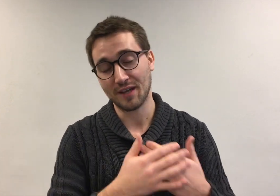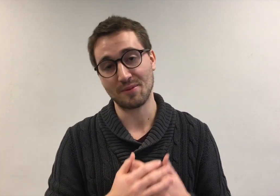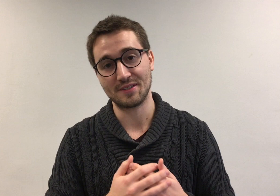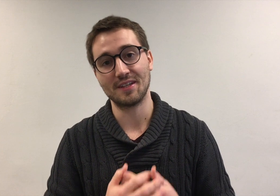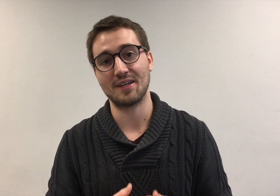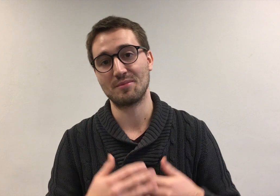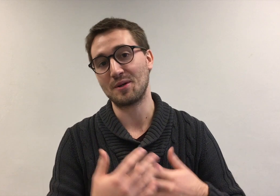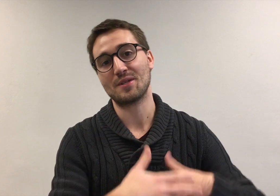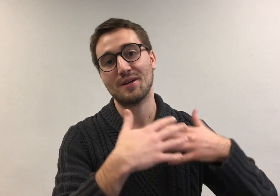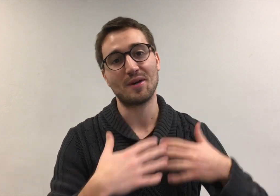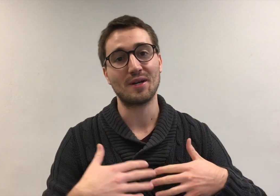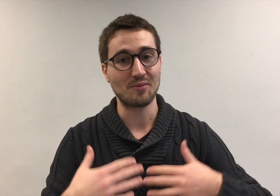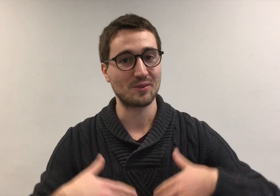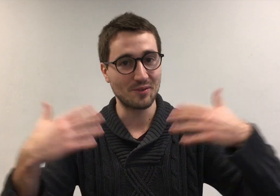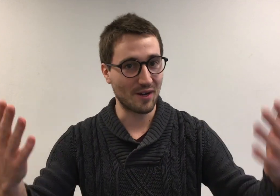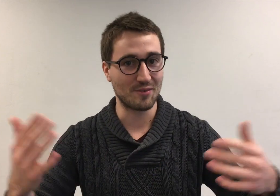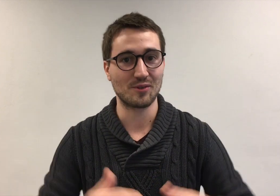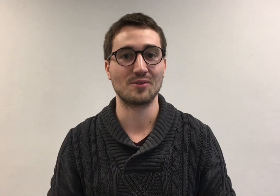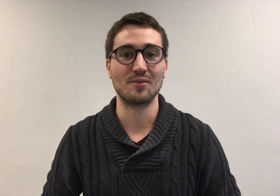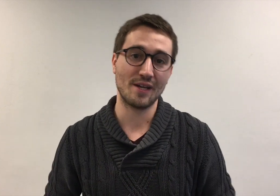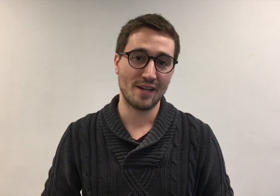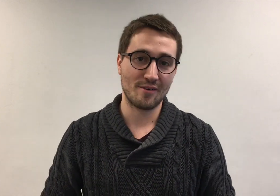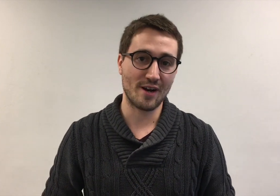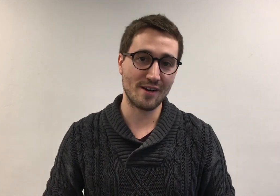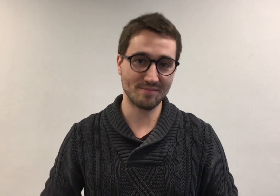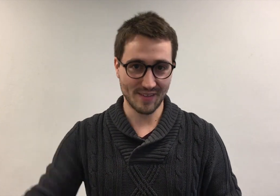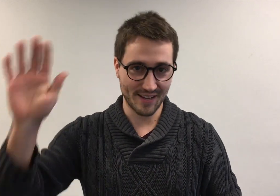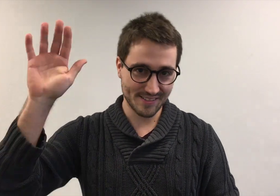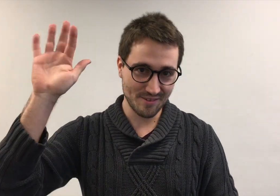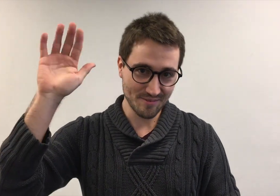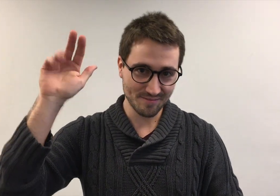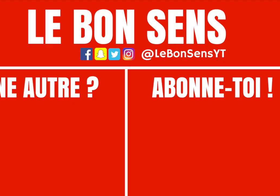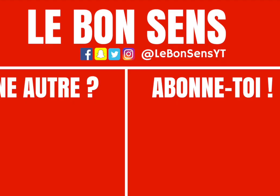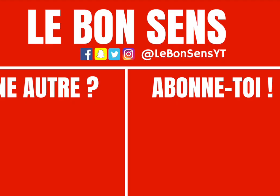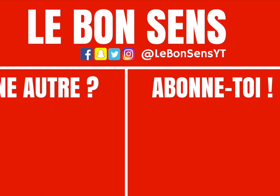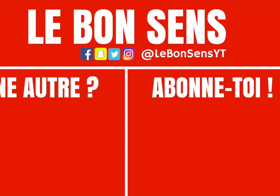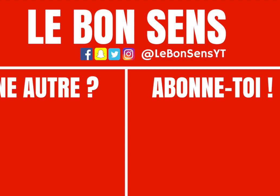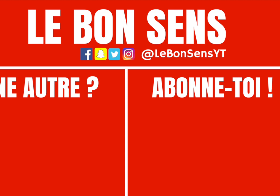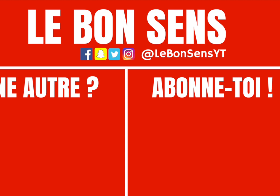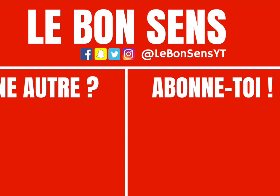me fera très plaisir. Et puis comme ça, on continuera l'aventure ensemble. Voilà, allez, salut !